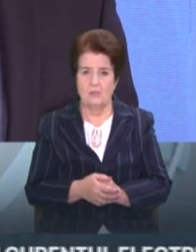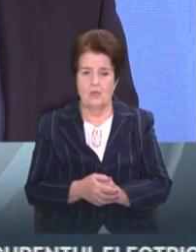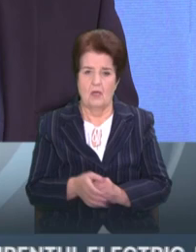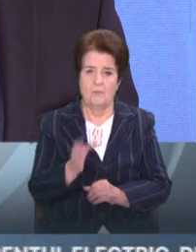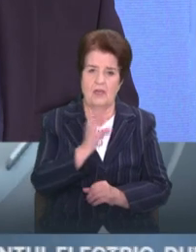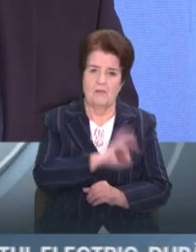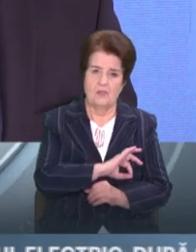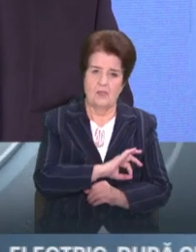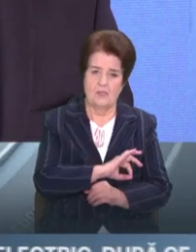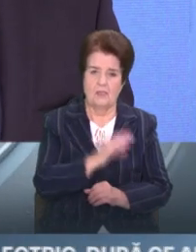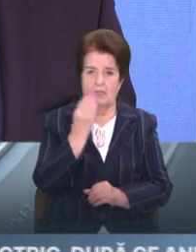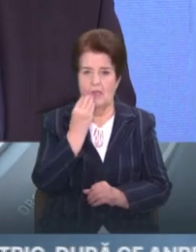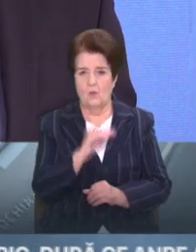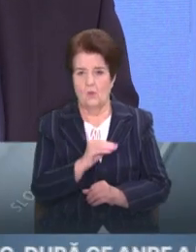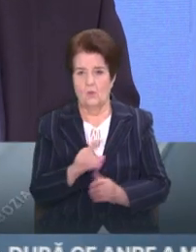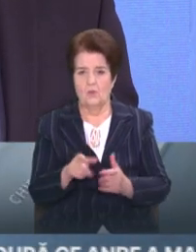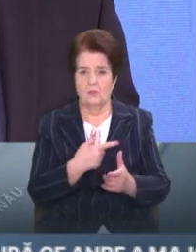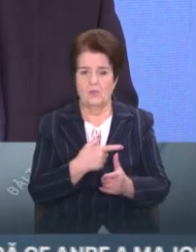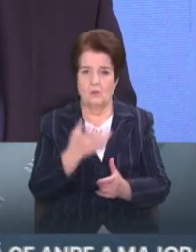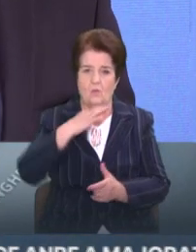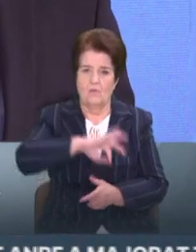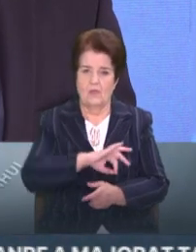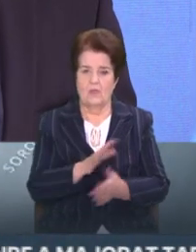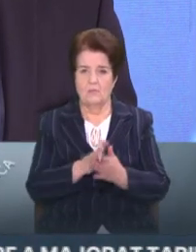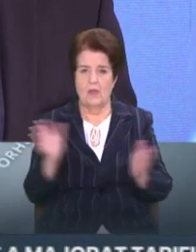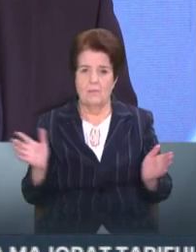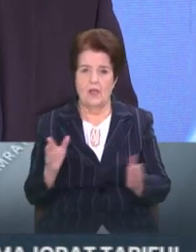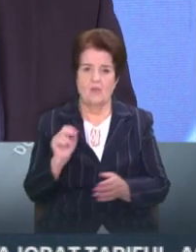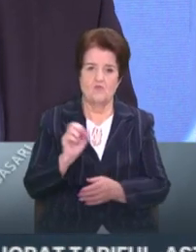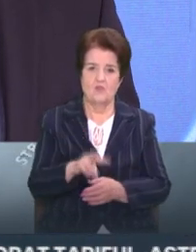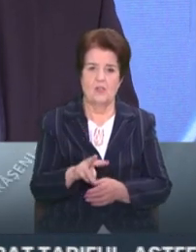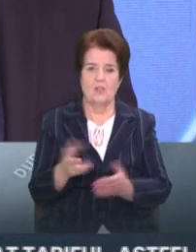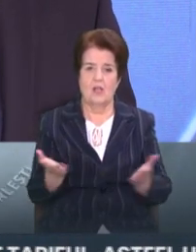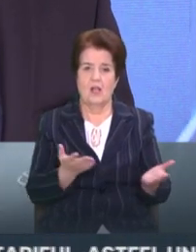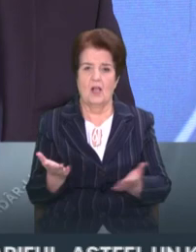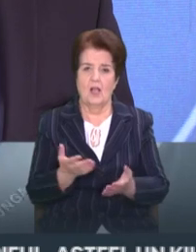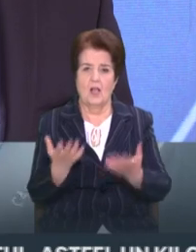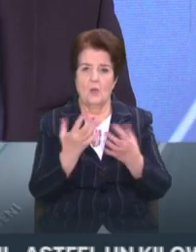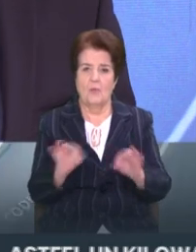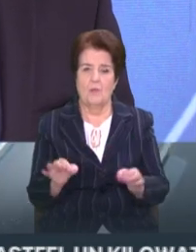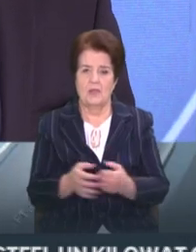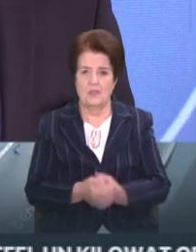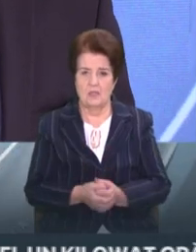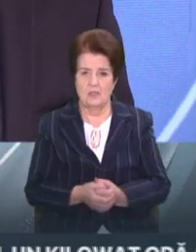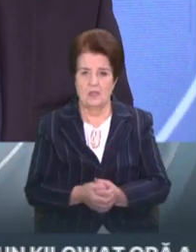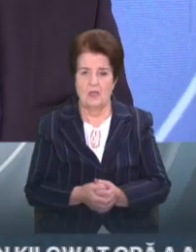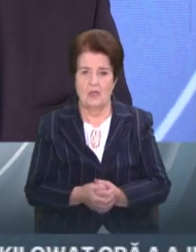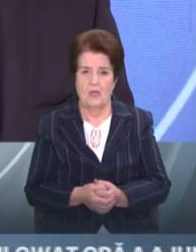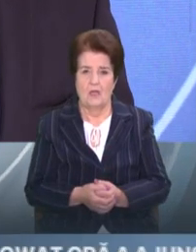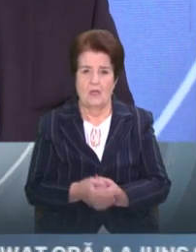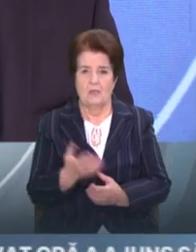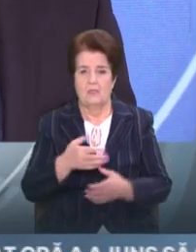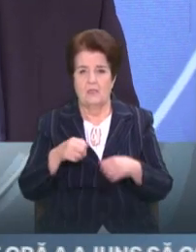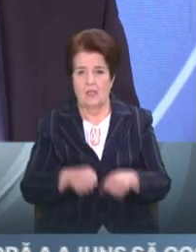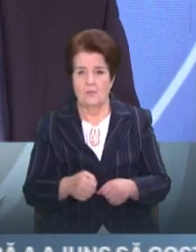beneficiază de lux, au un venit mai mare decât cel care le-ar permite și le-ar da dreptul